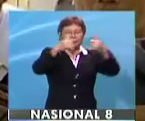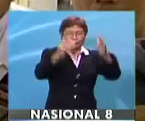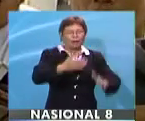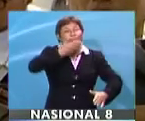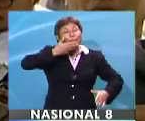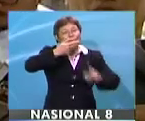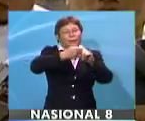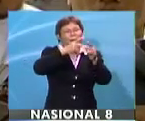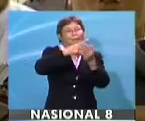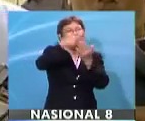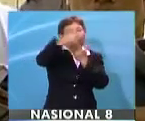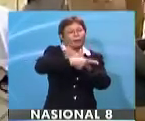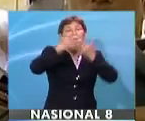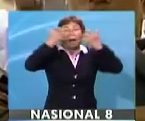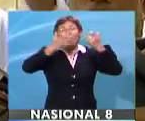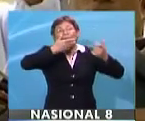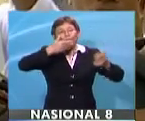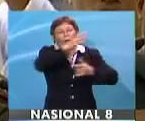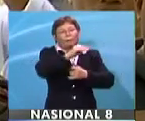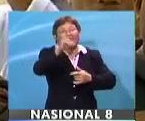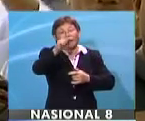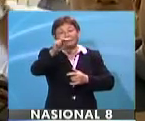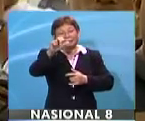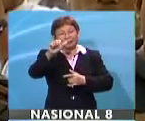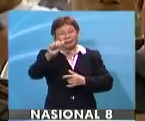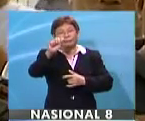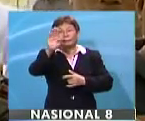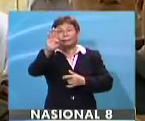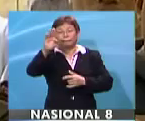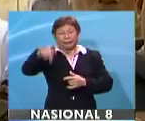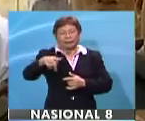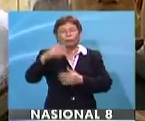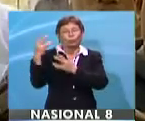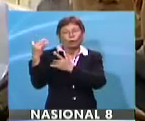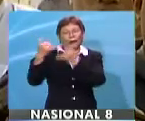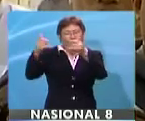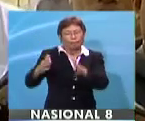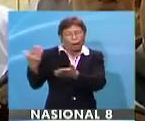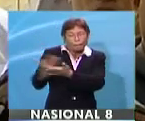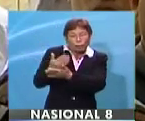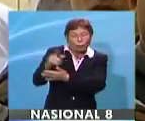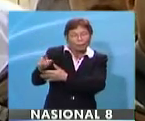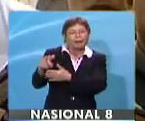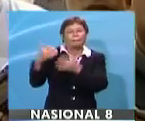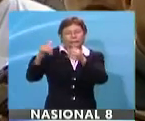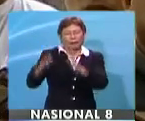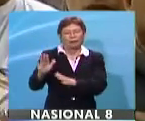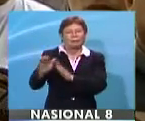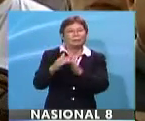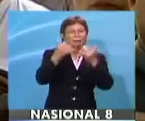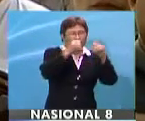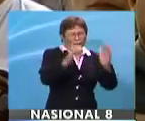daripada program Harimau Muda dan NFDP mengganti pemain-pemain yang sedia ada. Sebab pemain-pemain yang sedia ada, inilah kemampuan